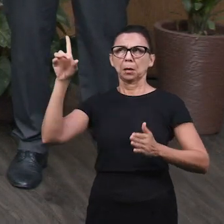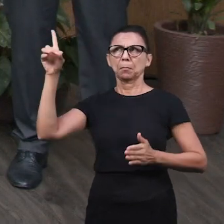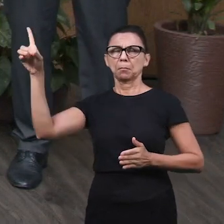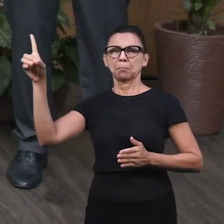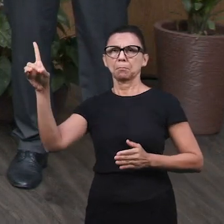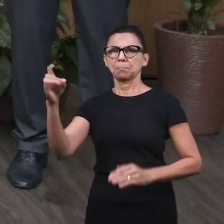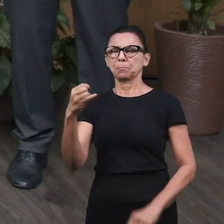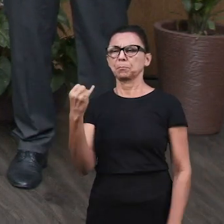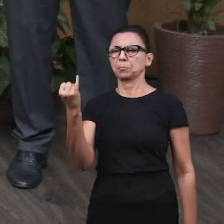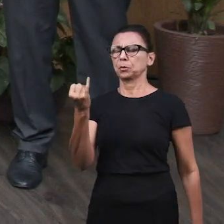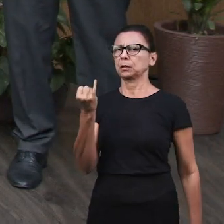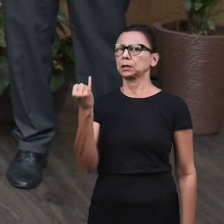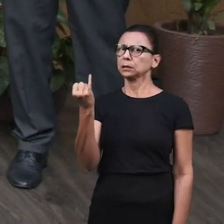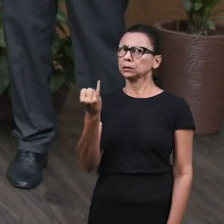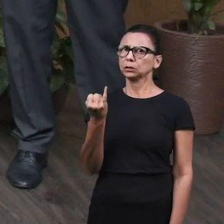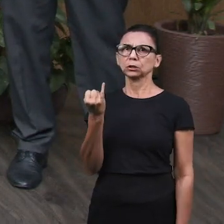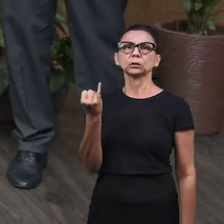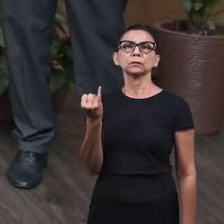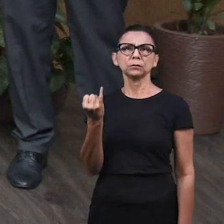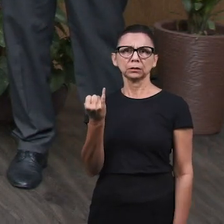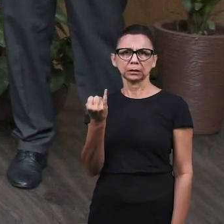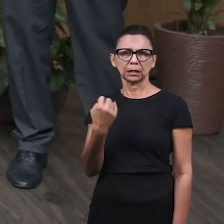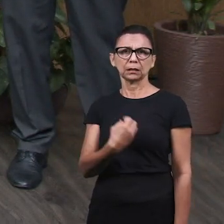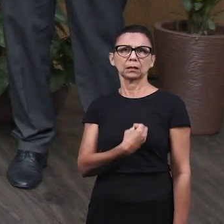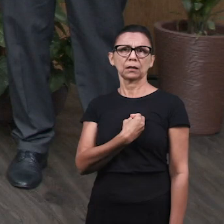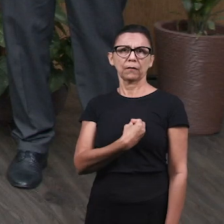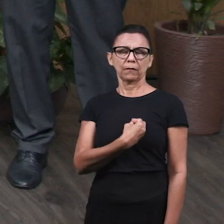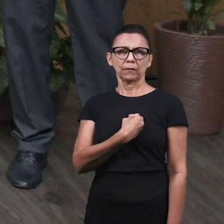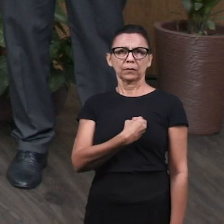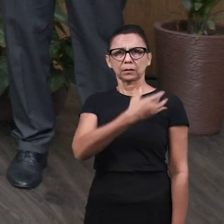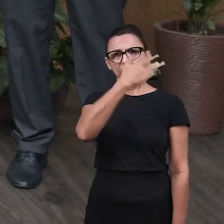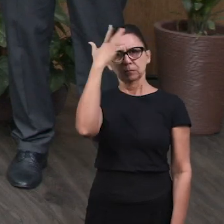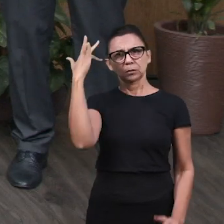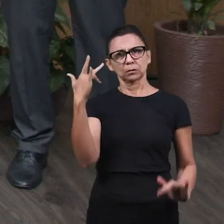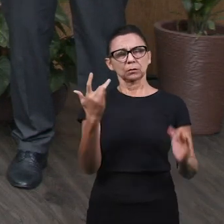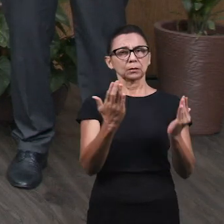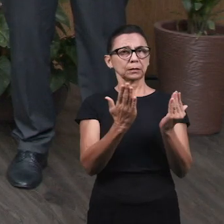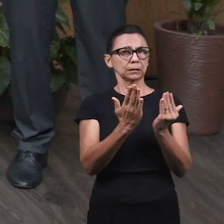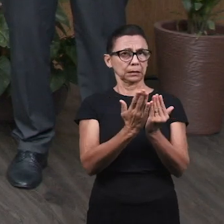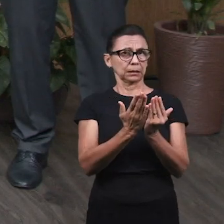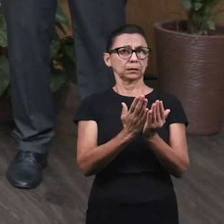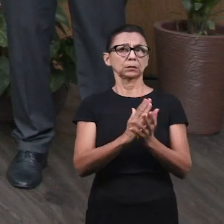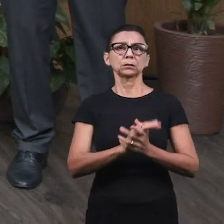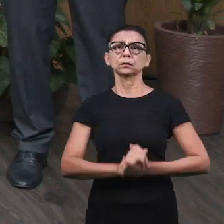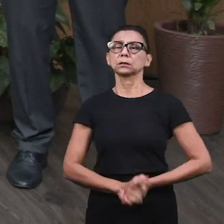ressources essentielles dans la vie du chrétien, spécialement